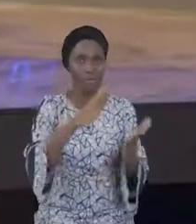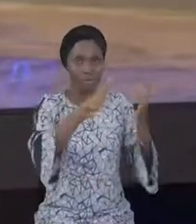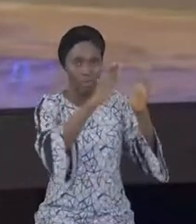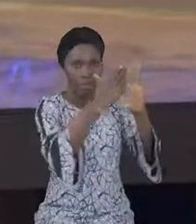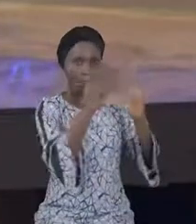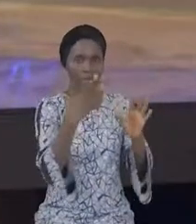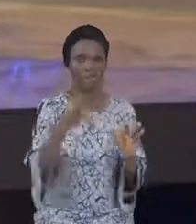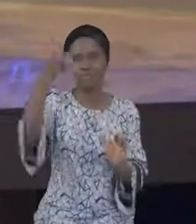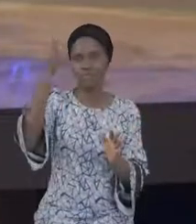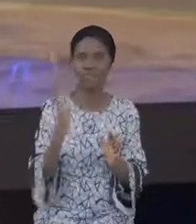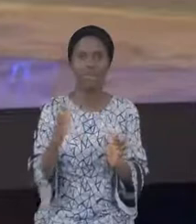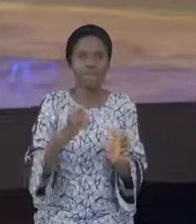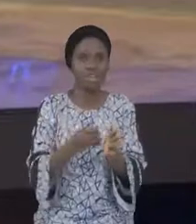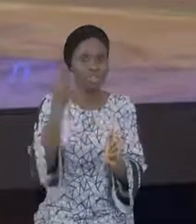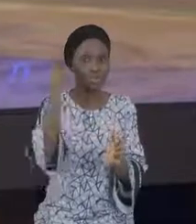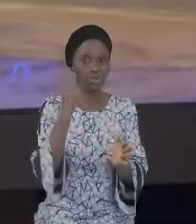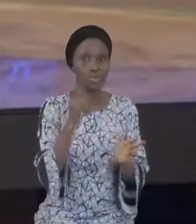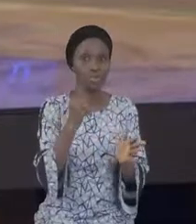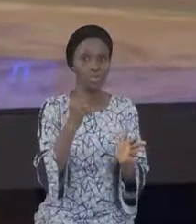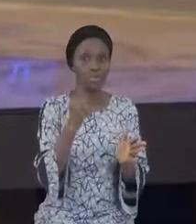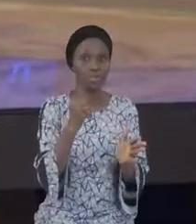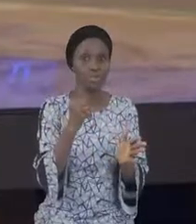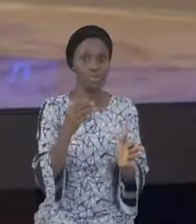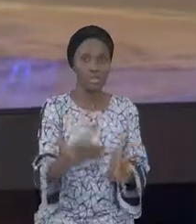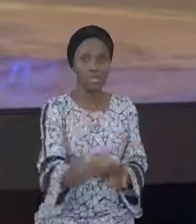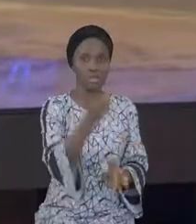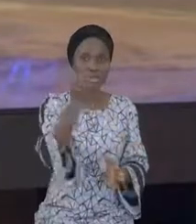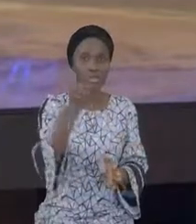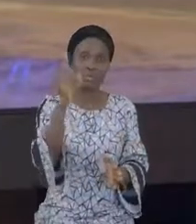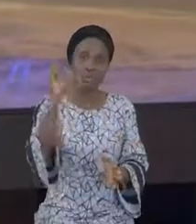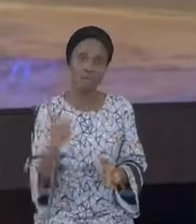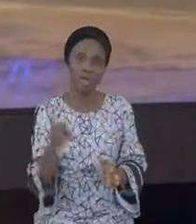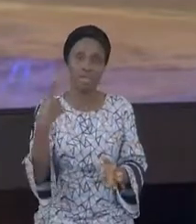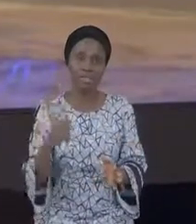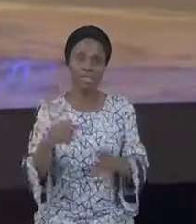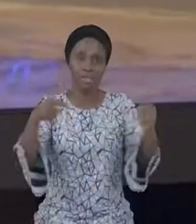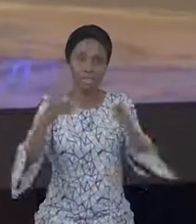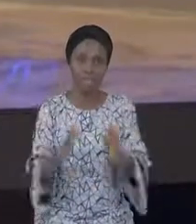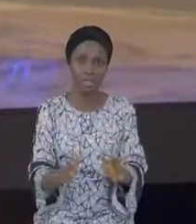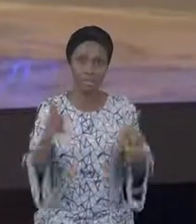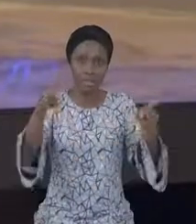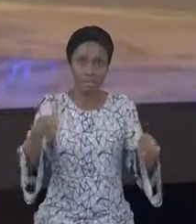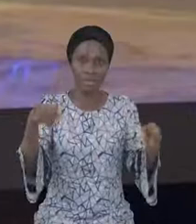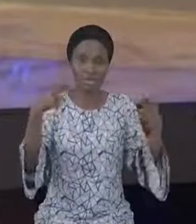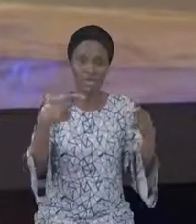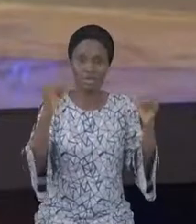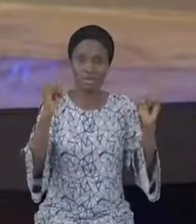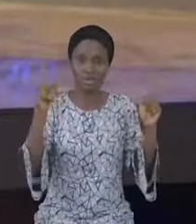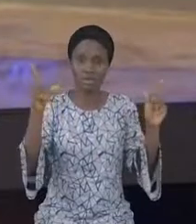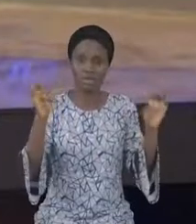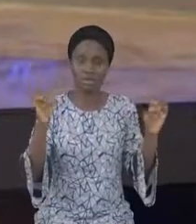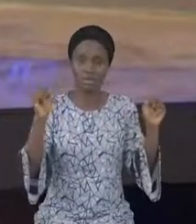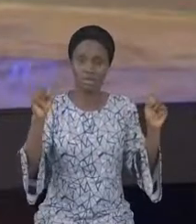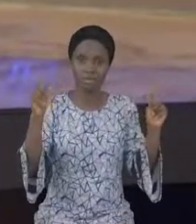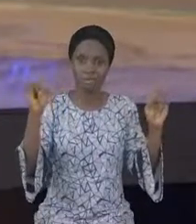Dieu. Et l'arche-là était prise par les